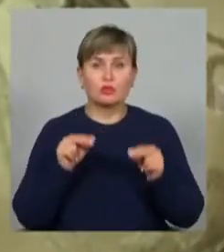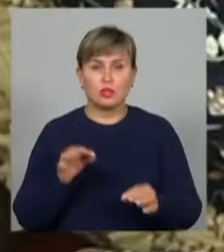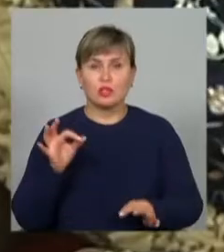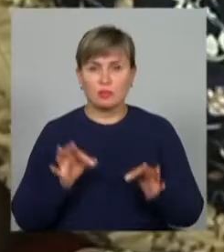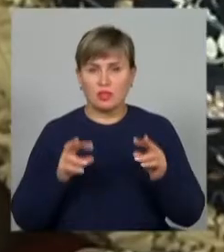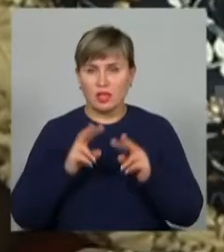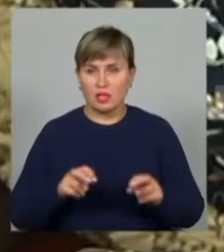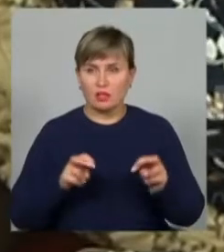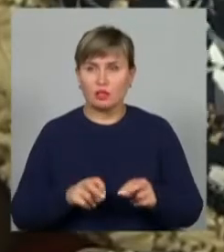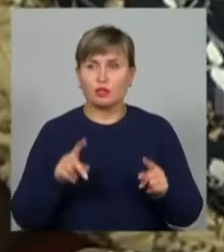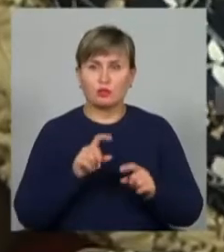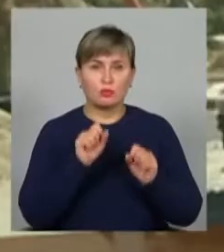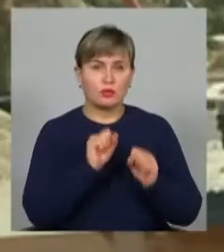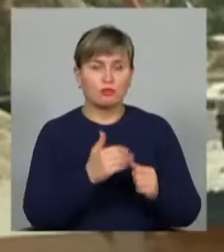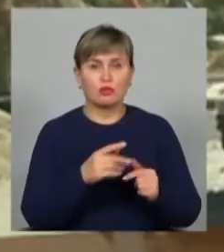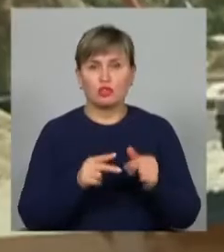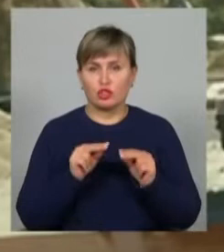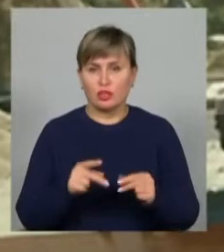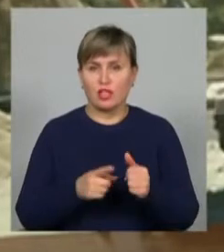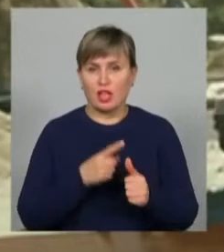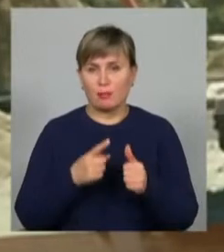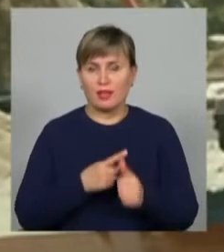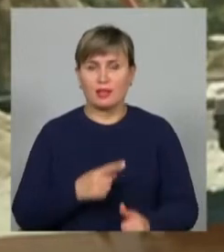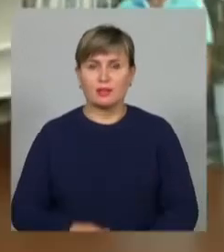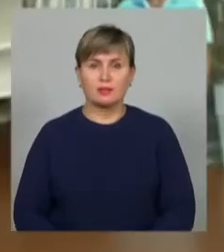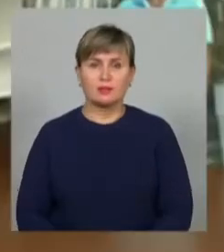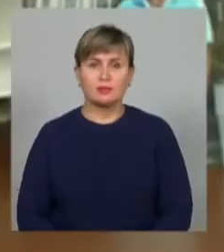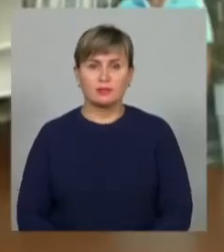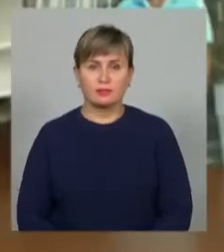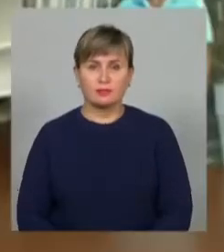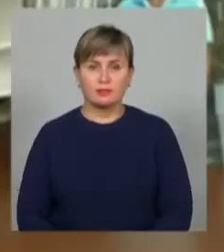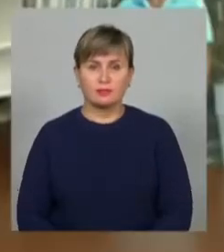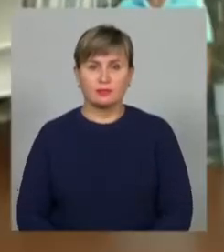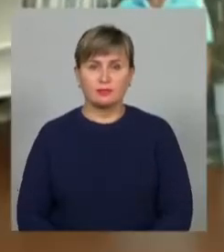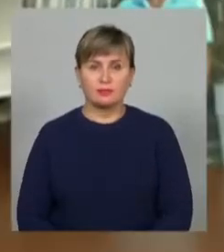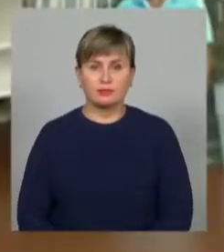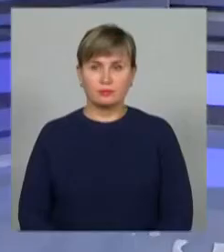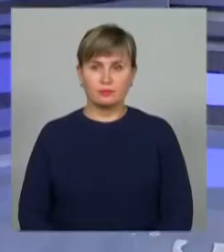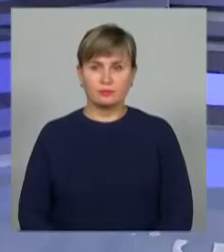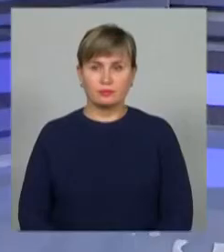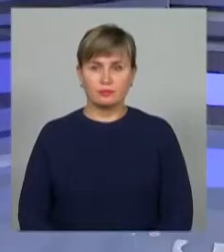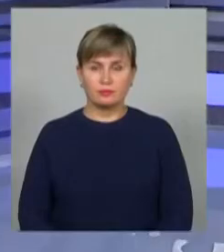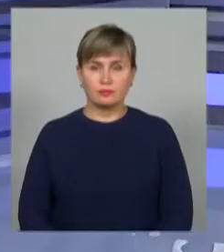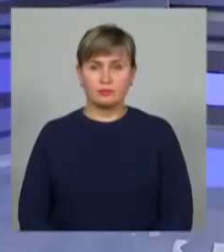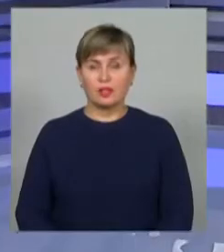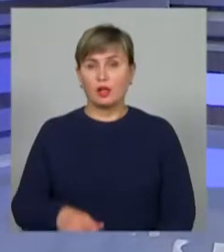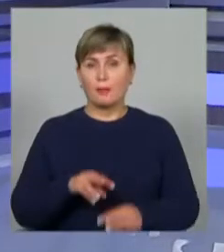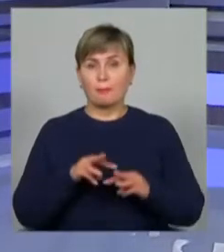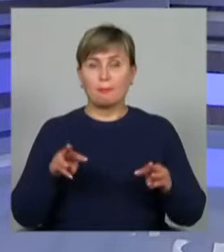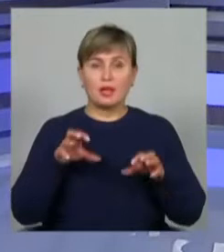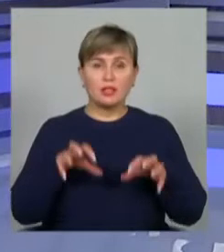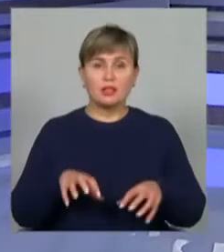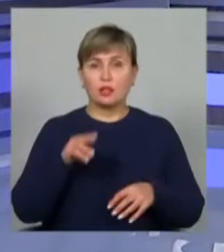справедливого расследования, чтобы отстоять его честное имя. Динара Сабитова, Елкунжан Ашимжанов, телеканал «Алматы». Касым-Жомарт Токаев